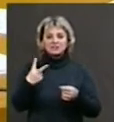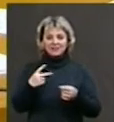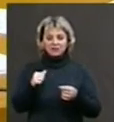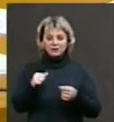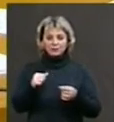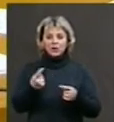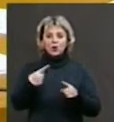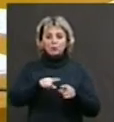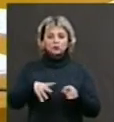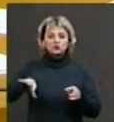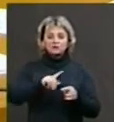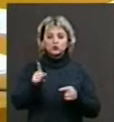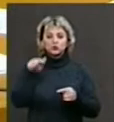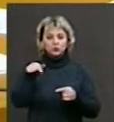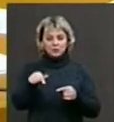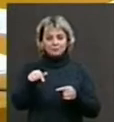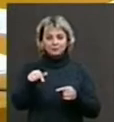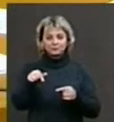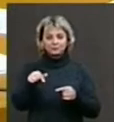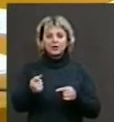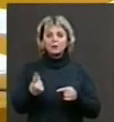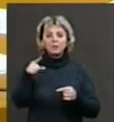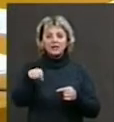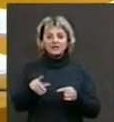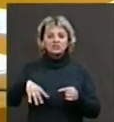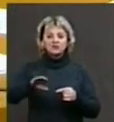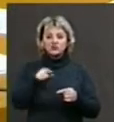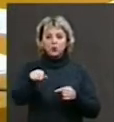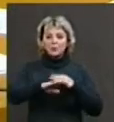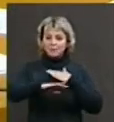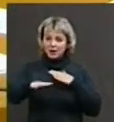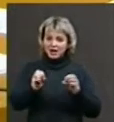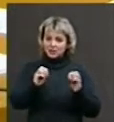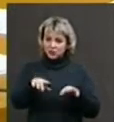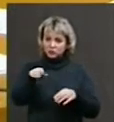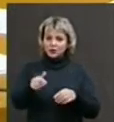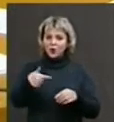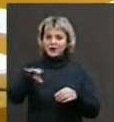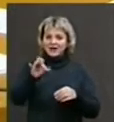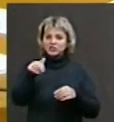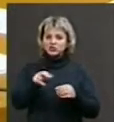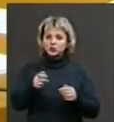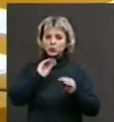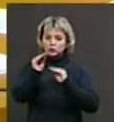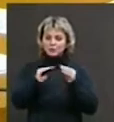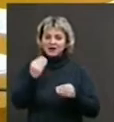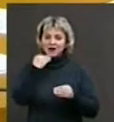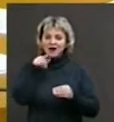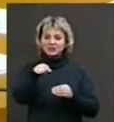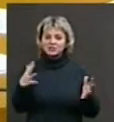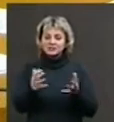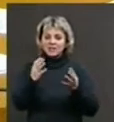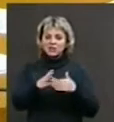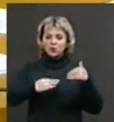72, потому что все, что там появляется, все идет на поля. Органические удобрения, качество,